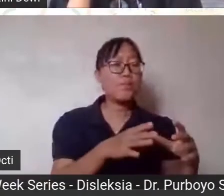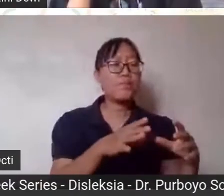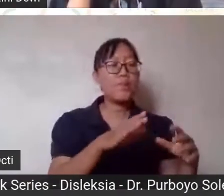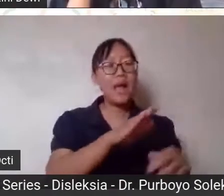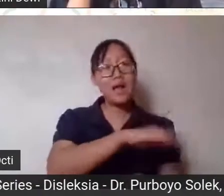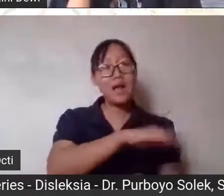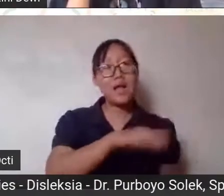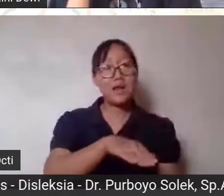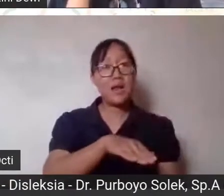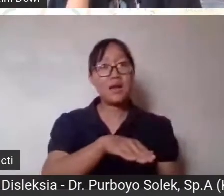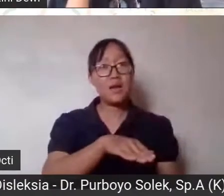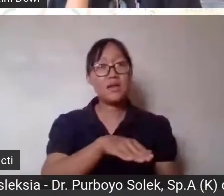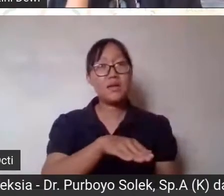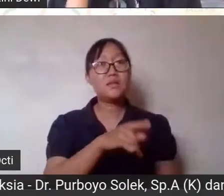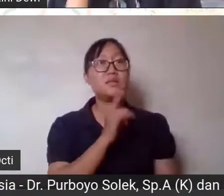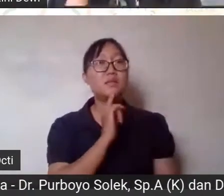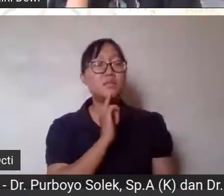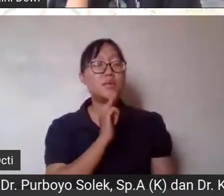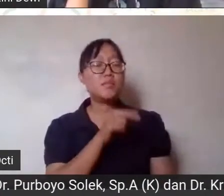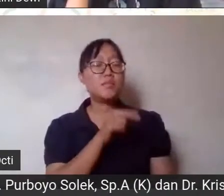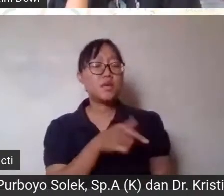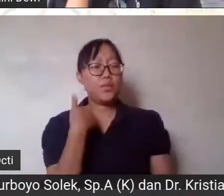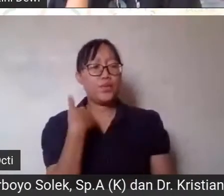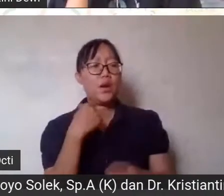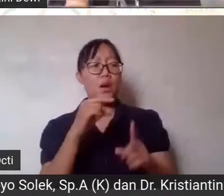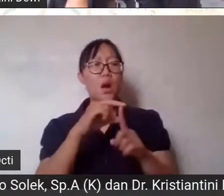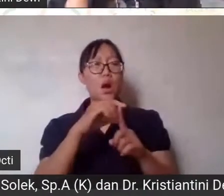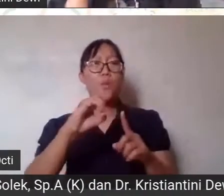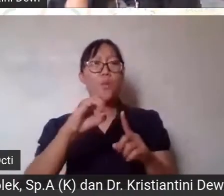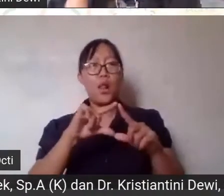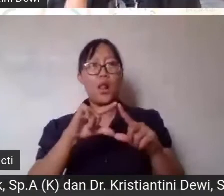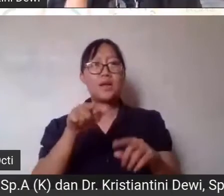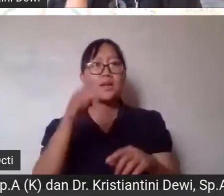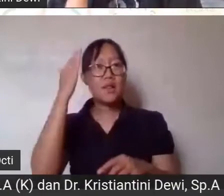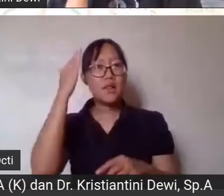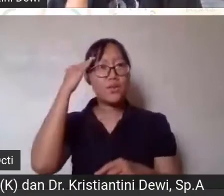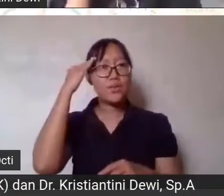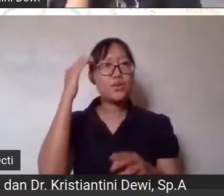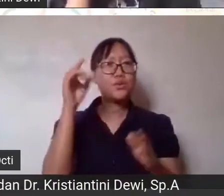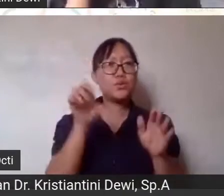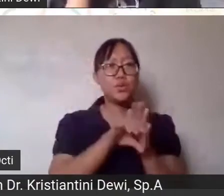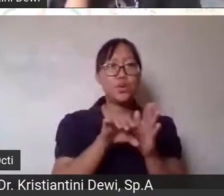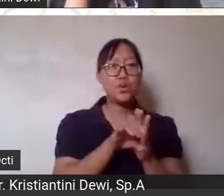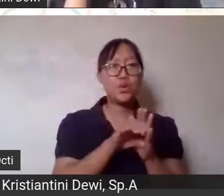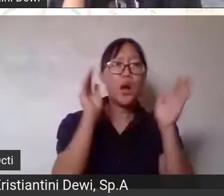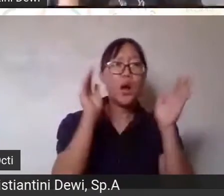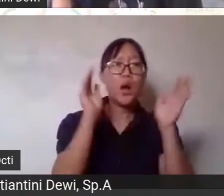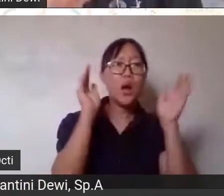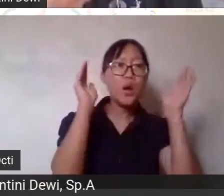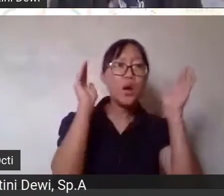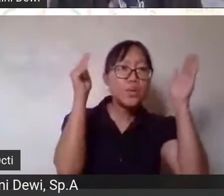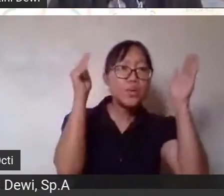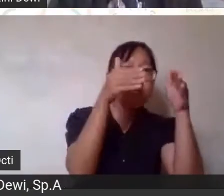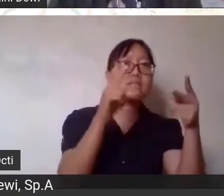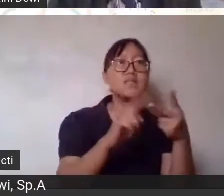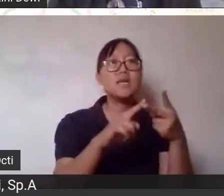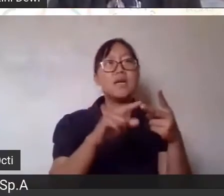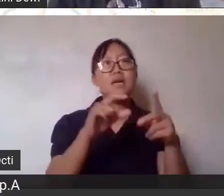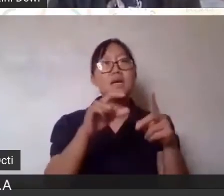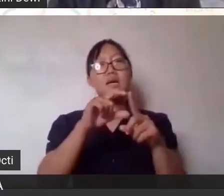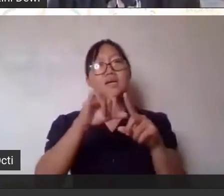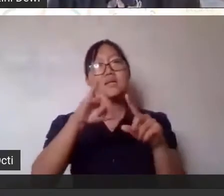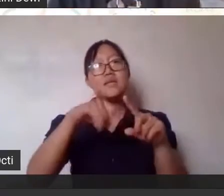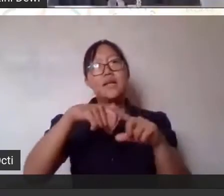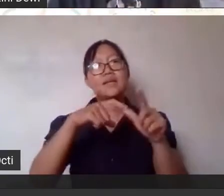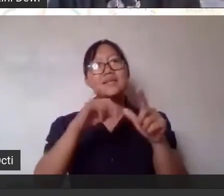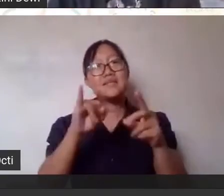kita ketahui. Kalau kasusnya autisme, kasusnya disleksi, kasusnya Down syndrome, dan seterusnya. Ada